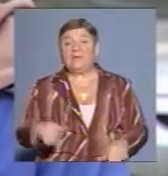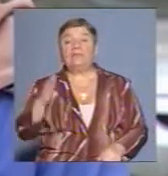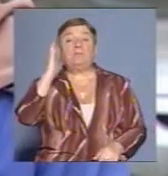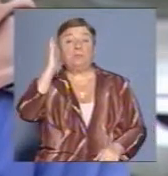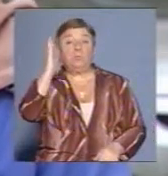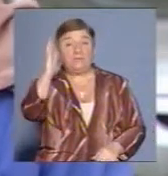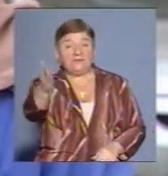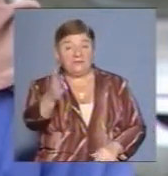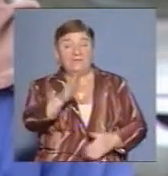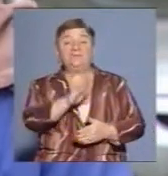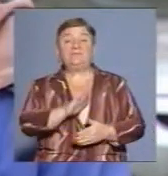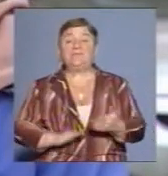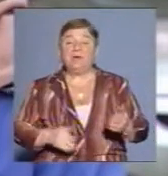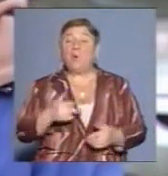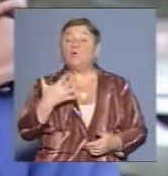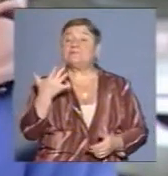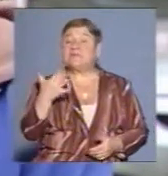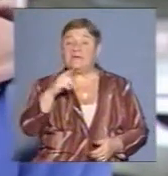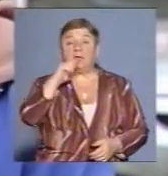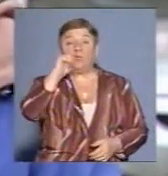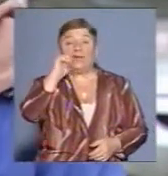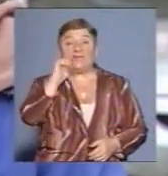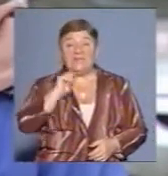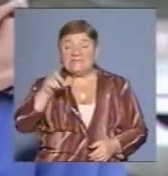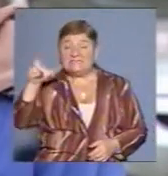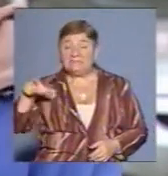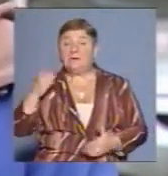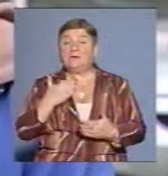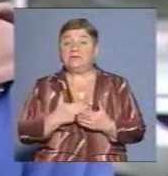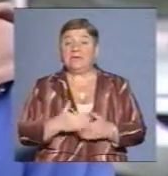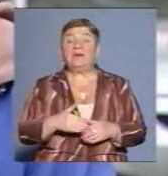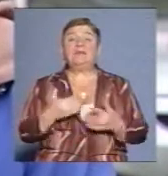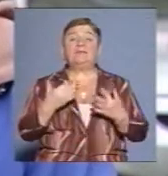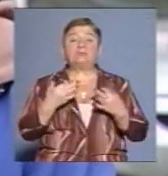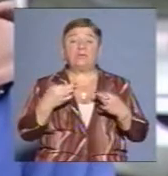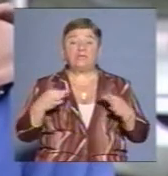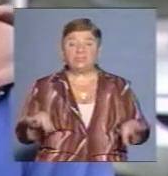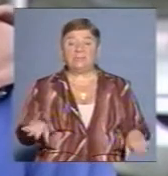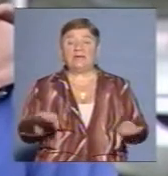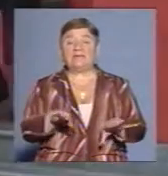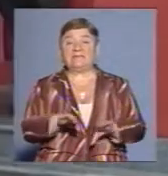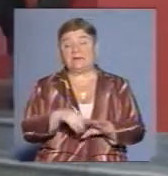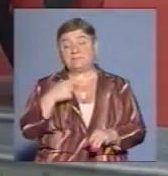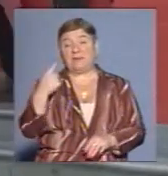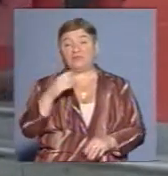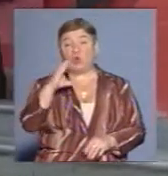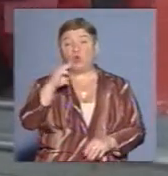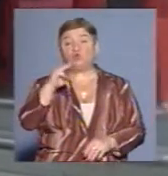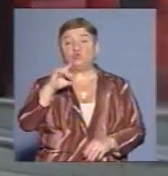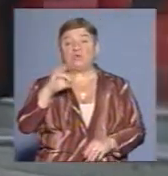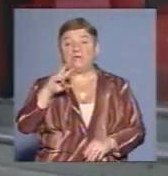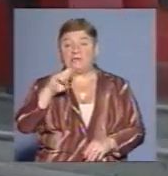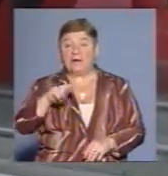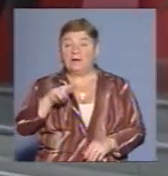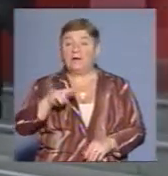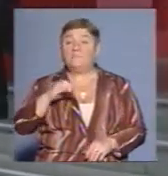на далеке майбутнє, оскільки у українців є можливість будувати церкву абсолютно нового типу, як ми кажемо, церкву 21 століття. Релігієзнавець